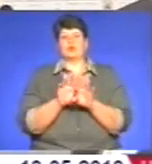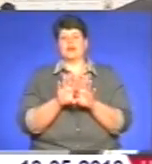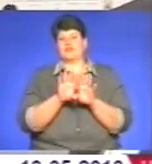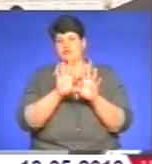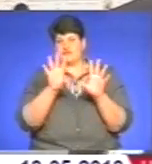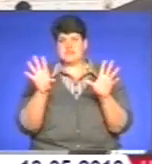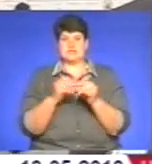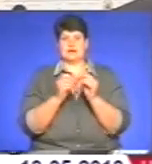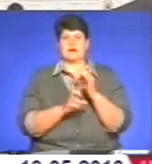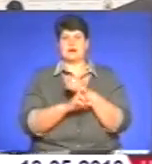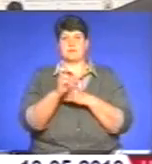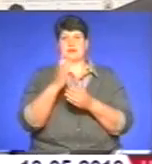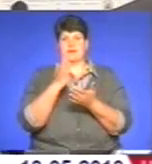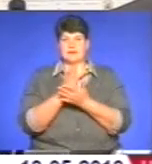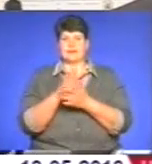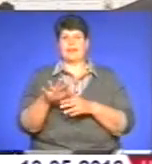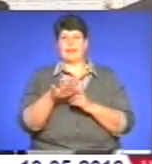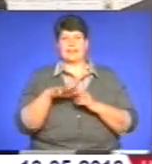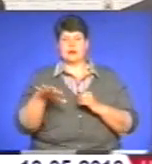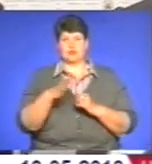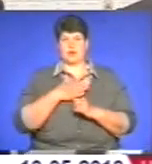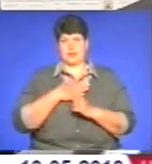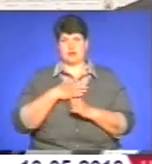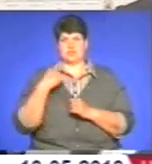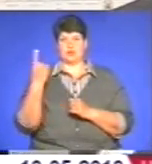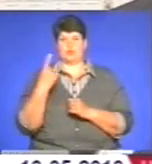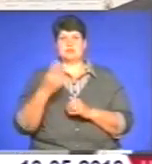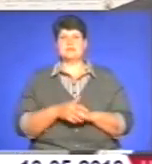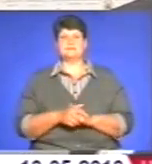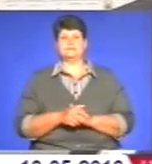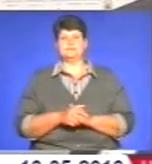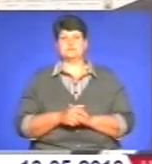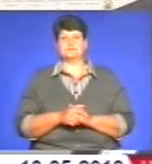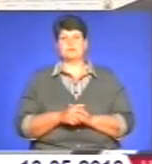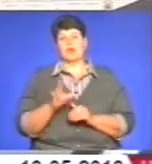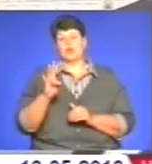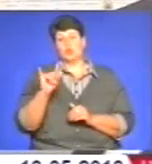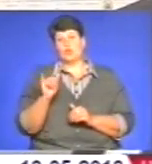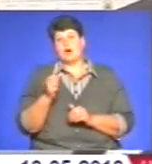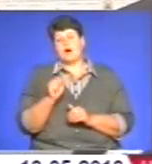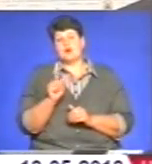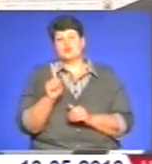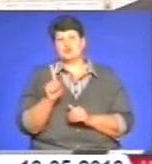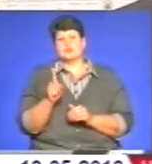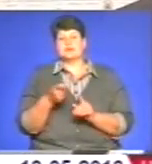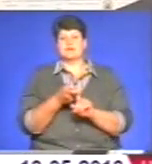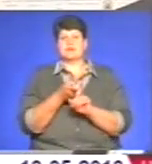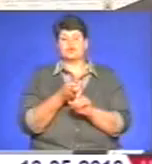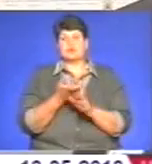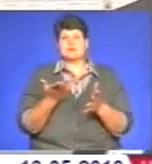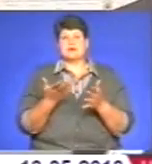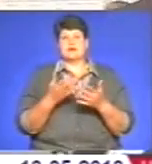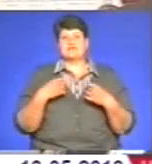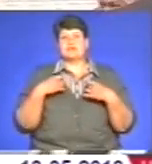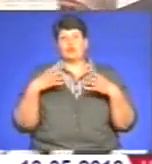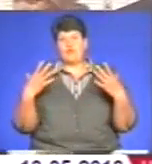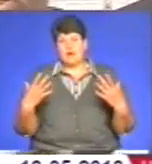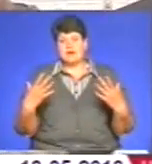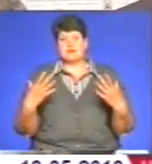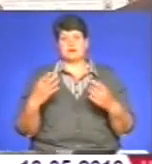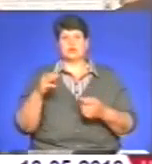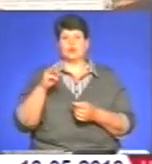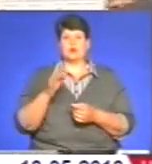храмам, які є на території нашої області. Ну, а що стосується святкування, то я хочу сказати,